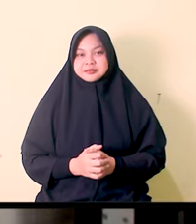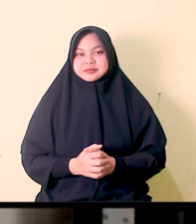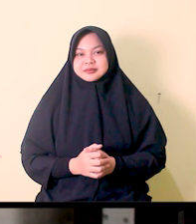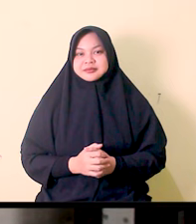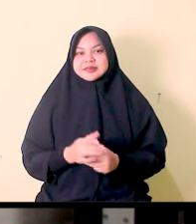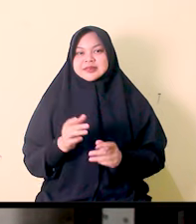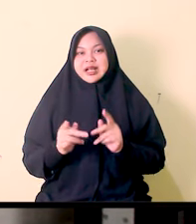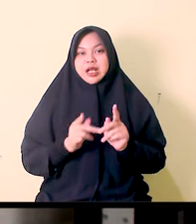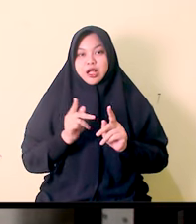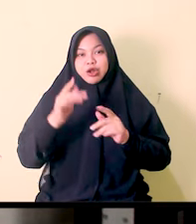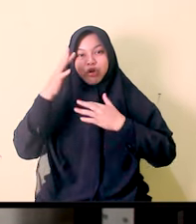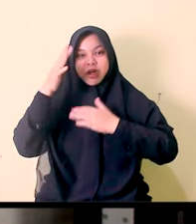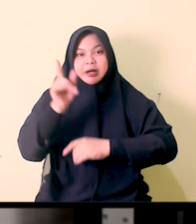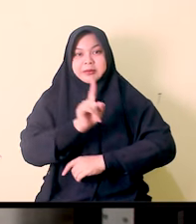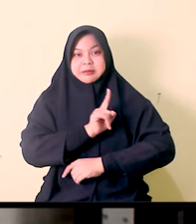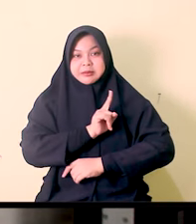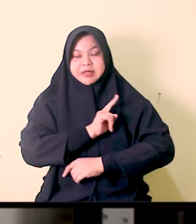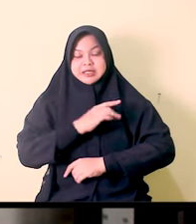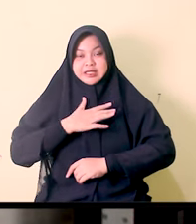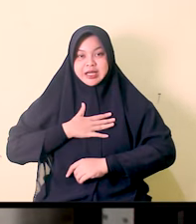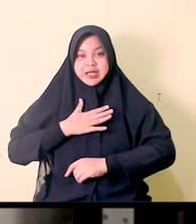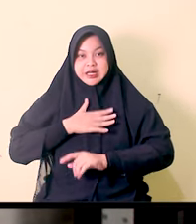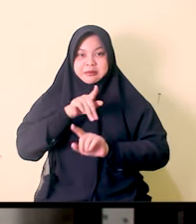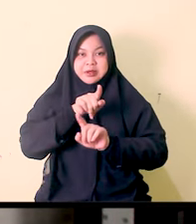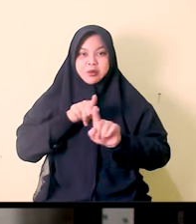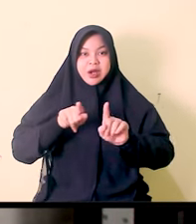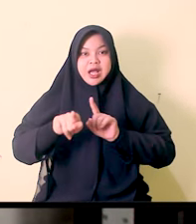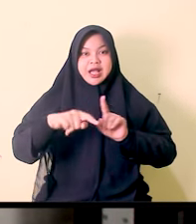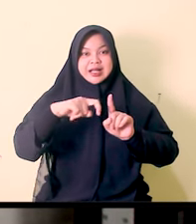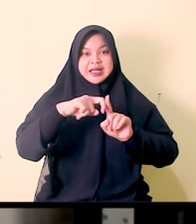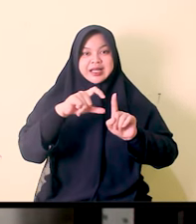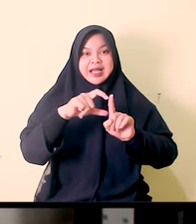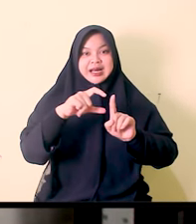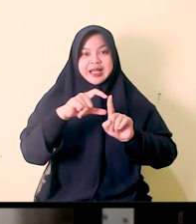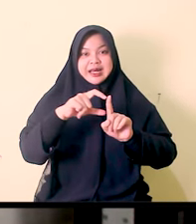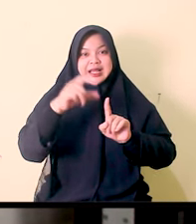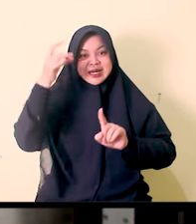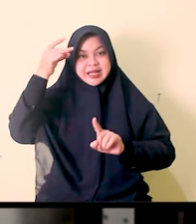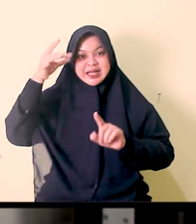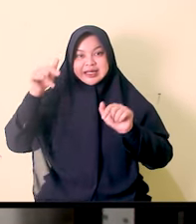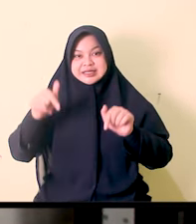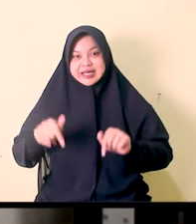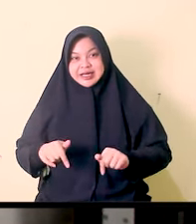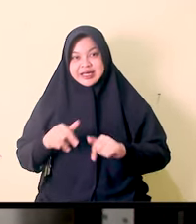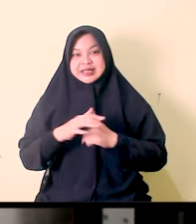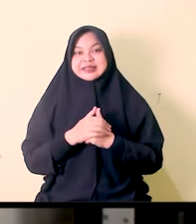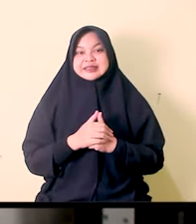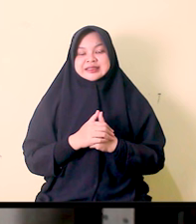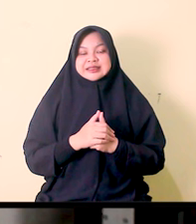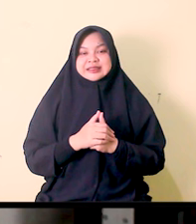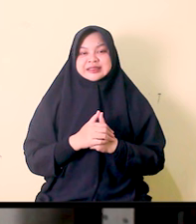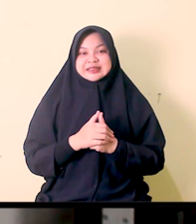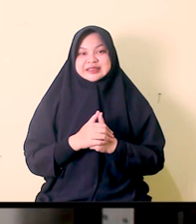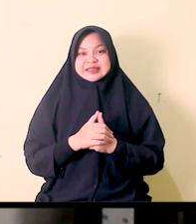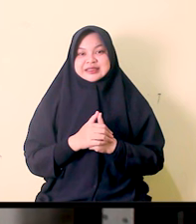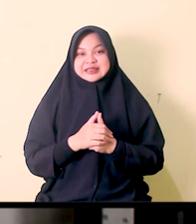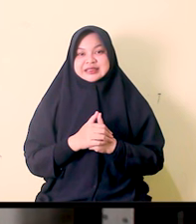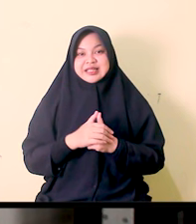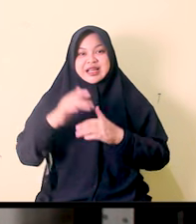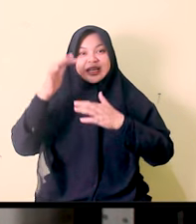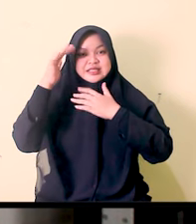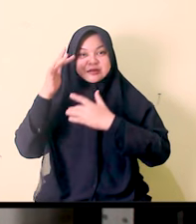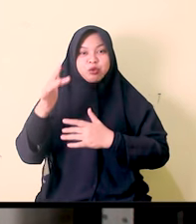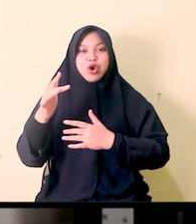harapan saya pribadi dan juga mewakili Kadir terbungan teman-teman Kadir terbungan